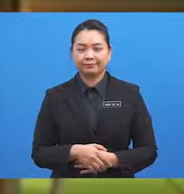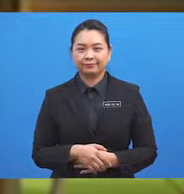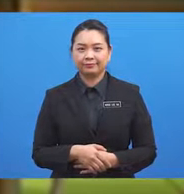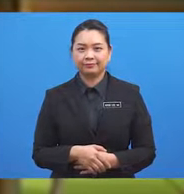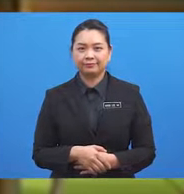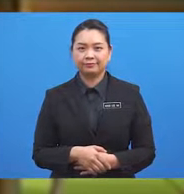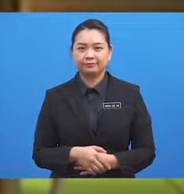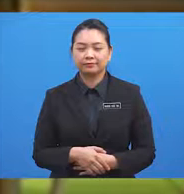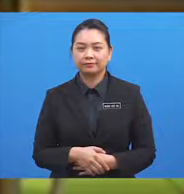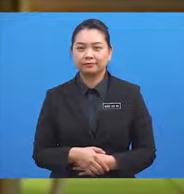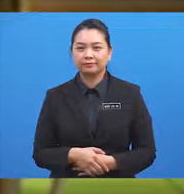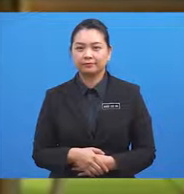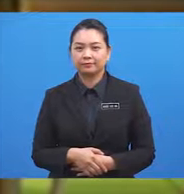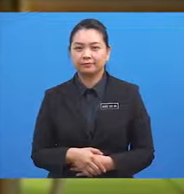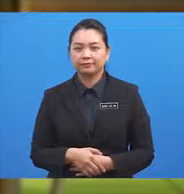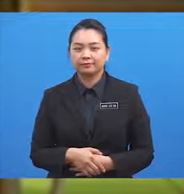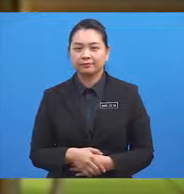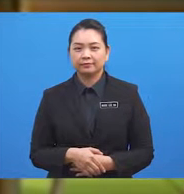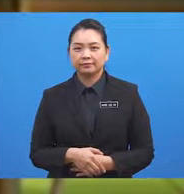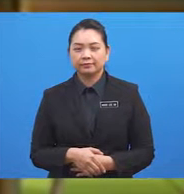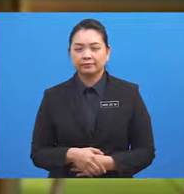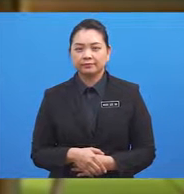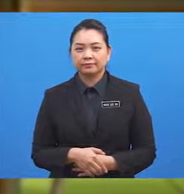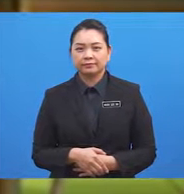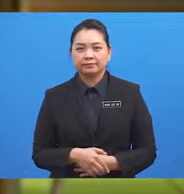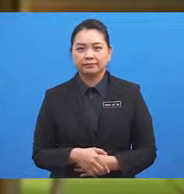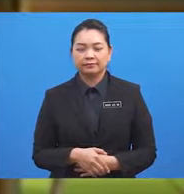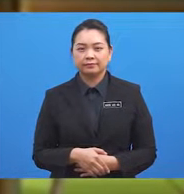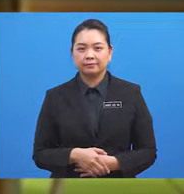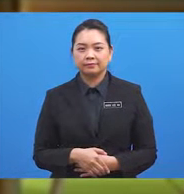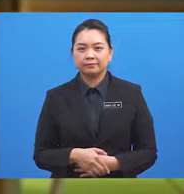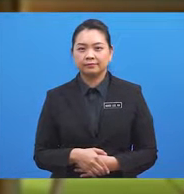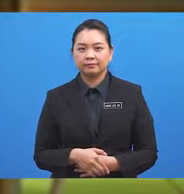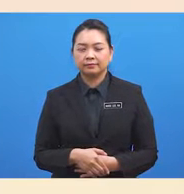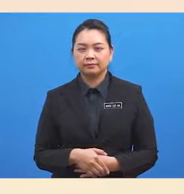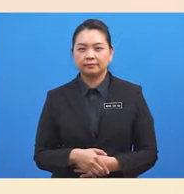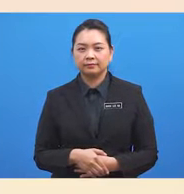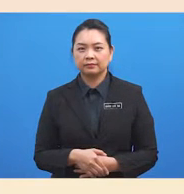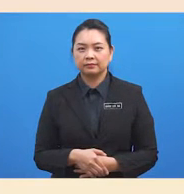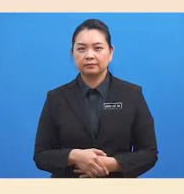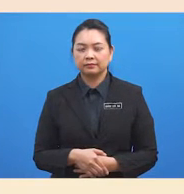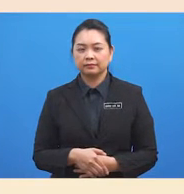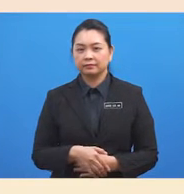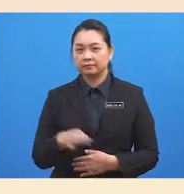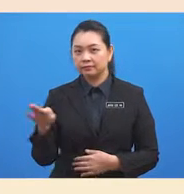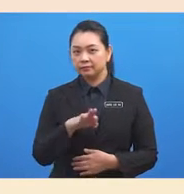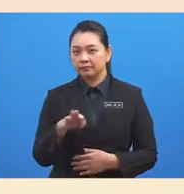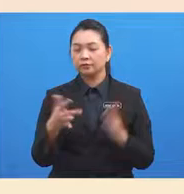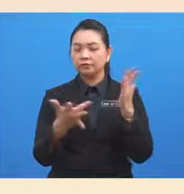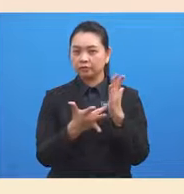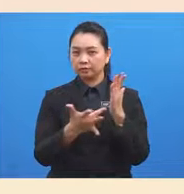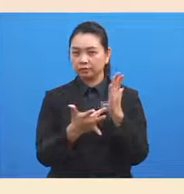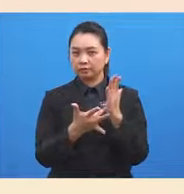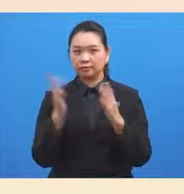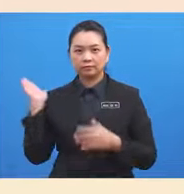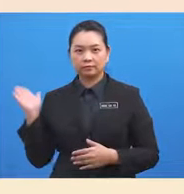Baiklah, mari kita teruskan dengan faktor yang terakhir, iaitu faktor teknologi.